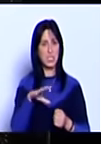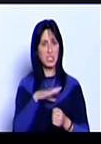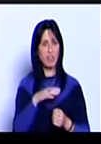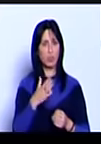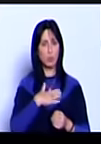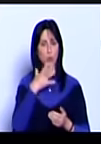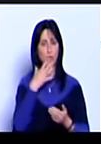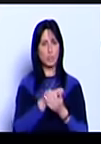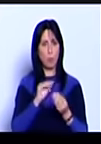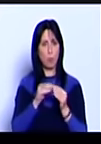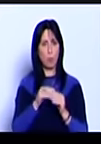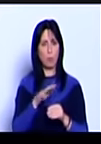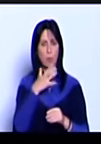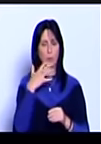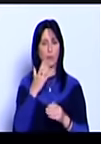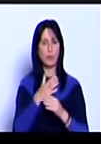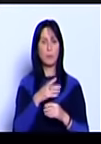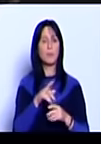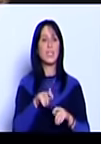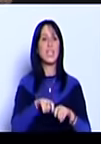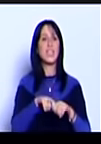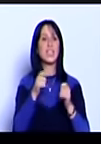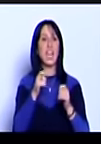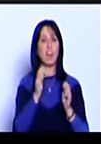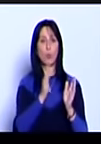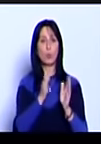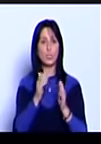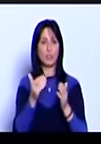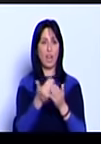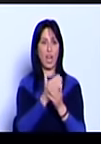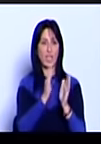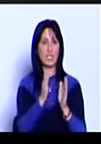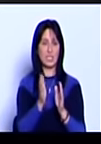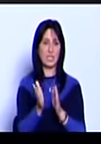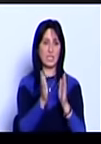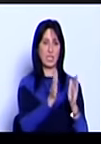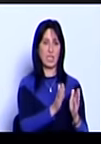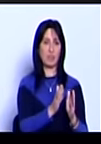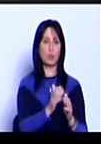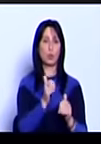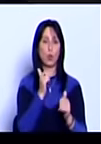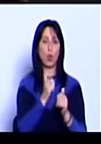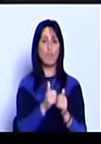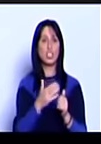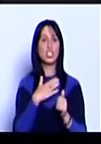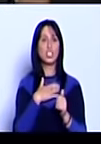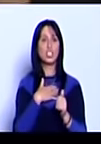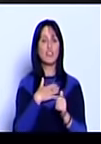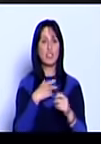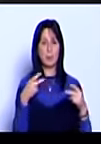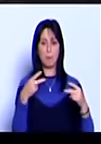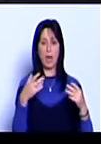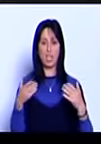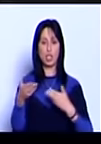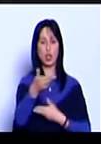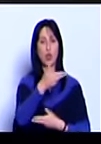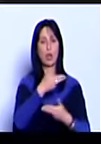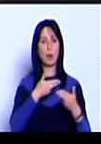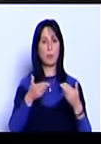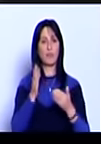ოპერატიული მართვის ორგანო დარღვეული წესრიგიდან ახალი წესრიგისკენ გადასვლის. ყოველ შემთხვევაში ჩვენი ის პარტნიორები, ვისთანაც ჩვენ